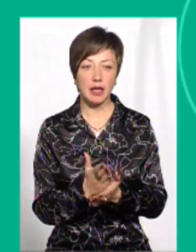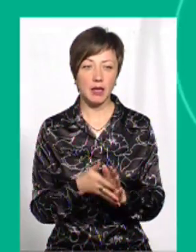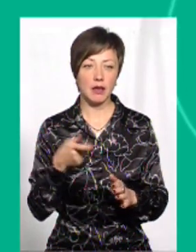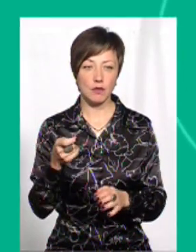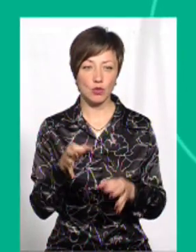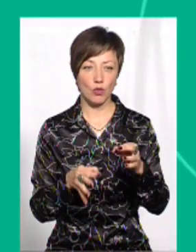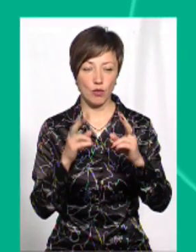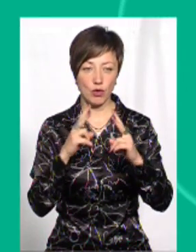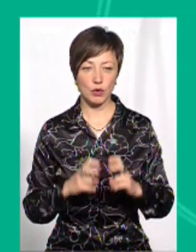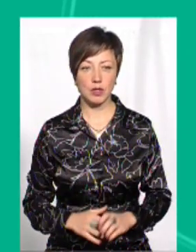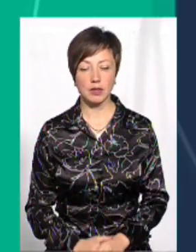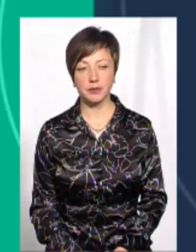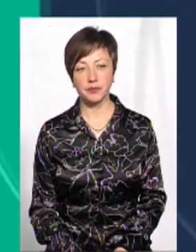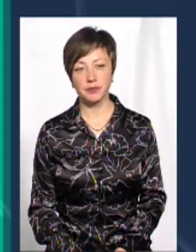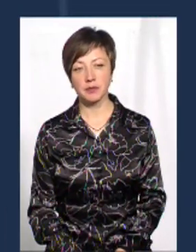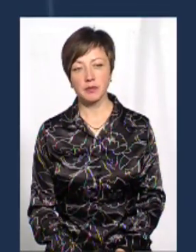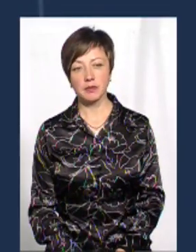розгляді.